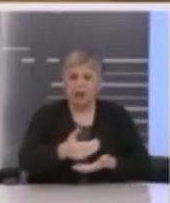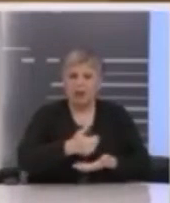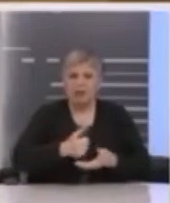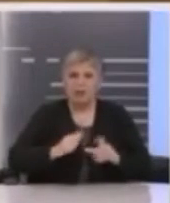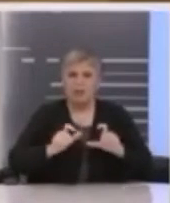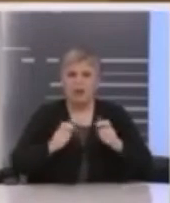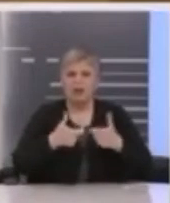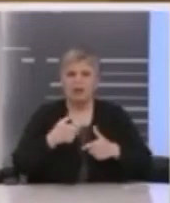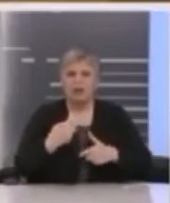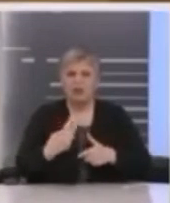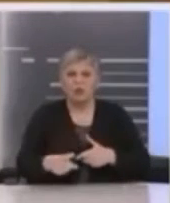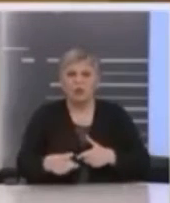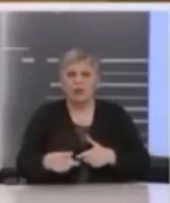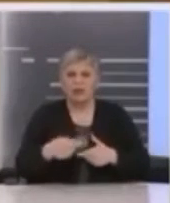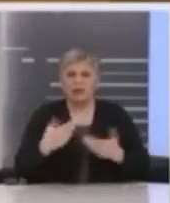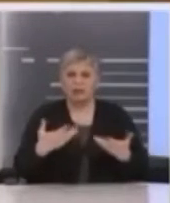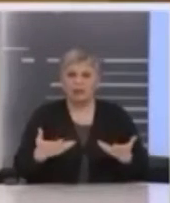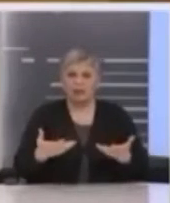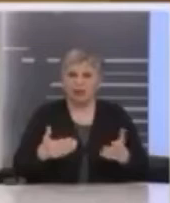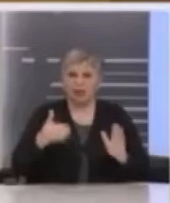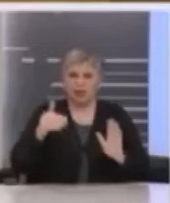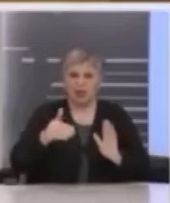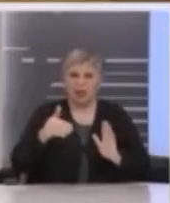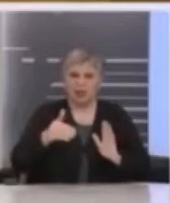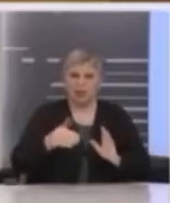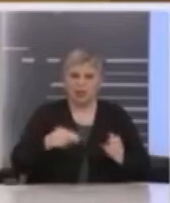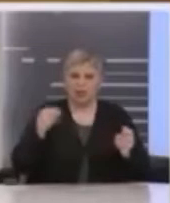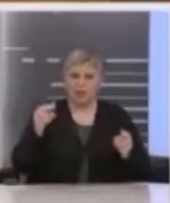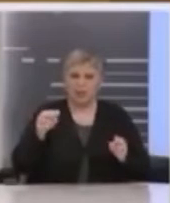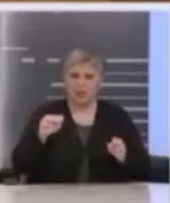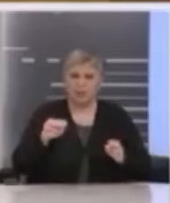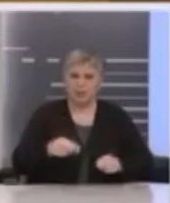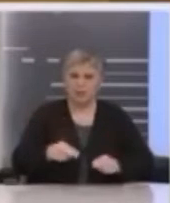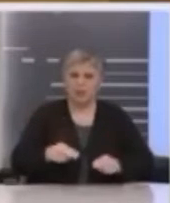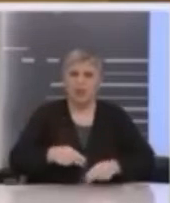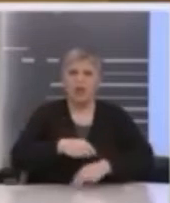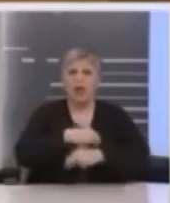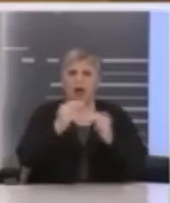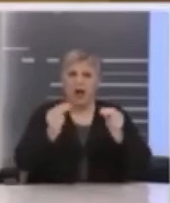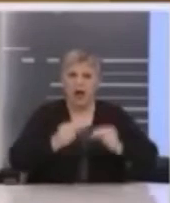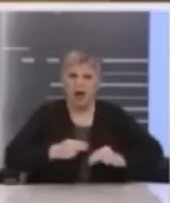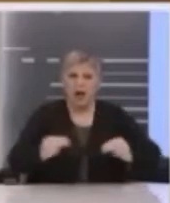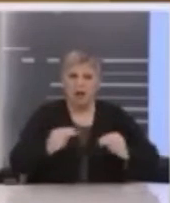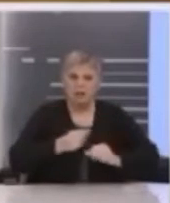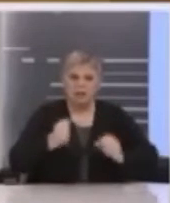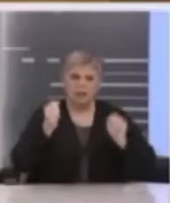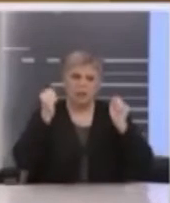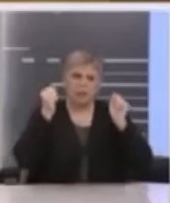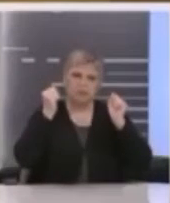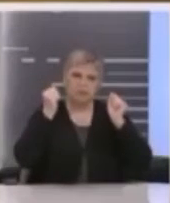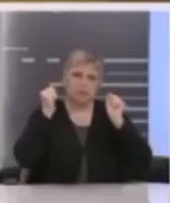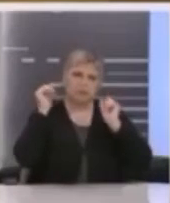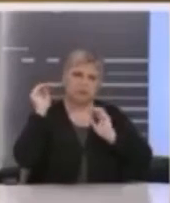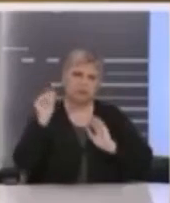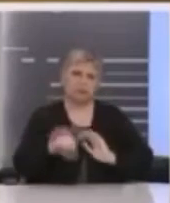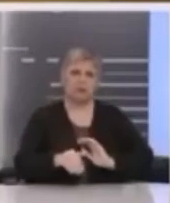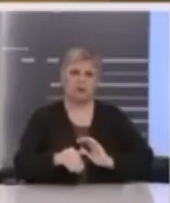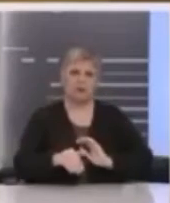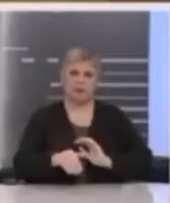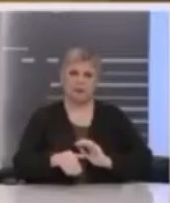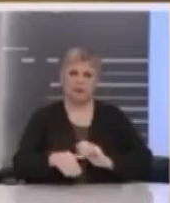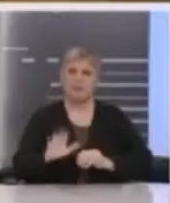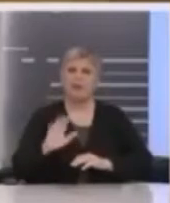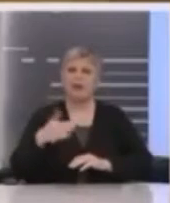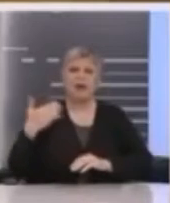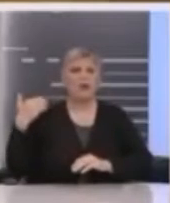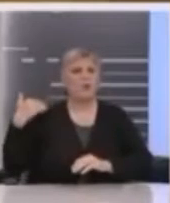μία αναδιανομή της μιζέριας και της έλλειψης προοπτικής. Έχω μιλήσει εδώ και πάρα πολύ καιρό για αυτήν